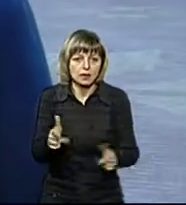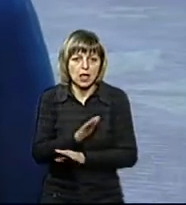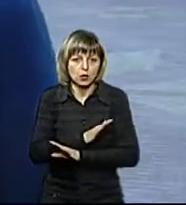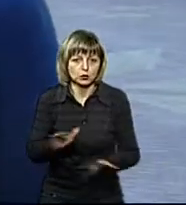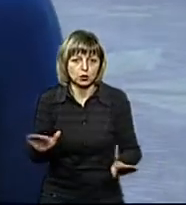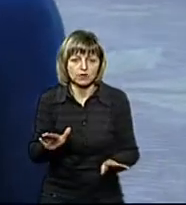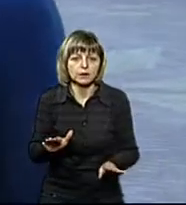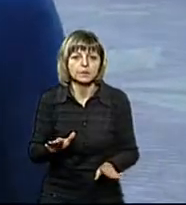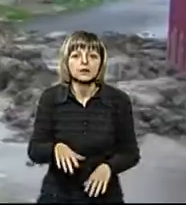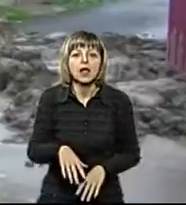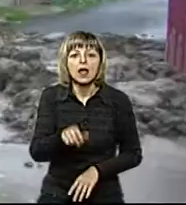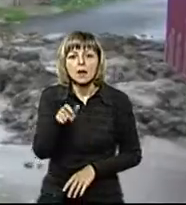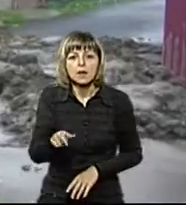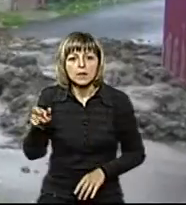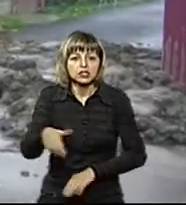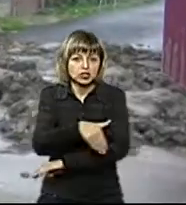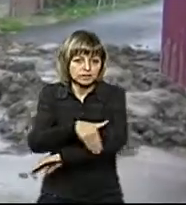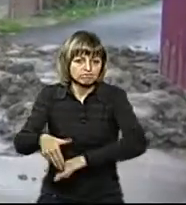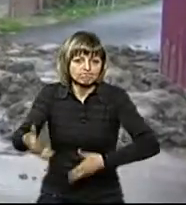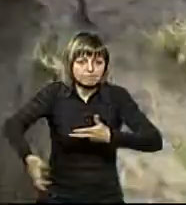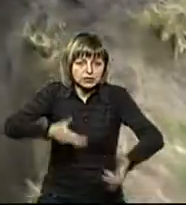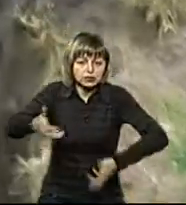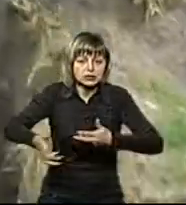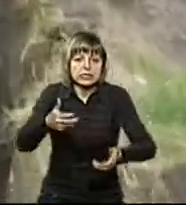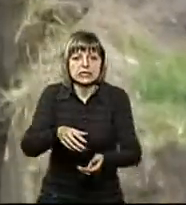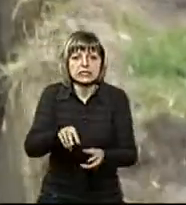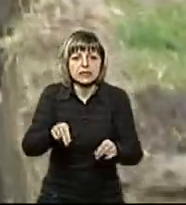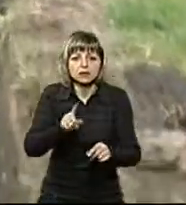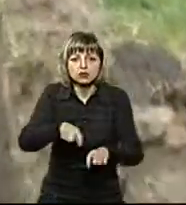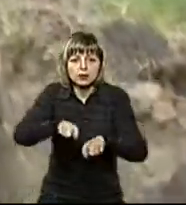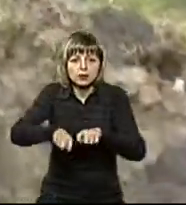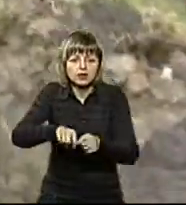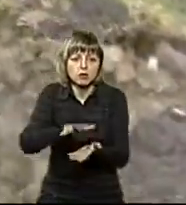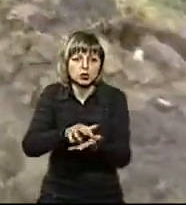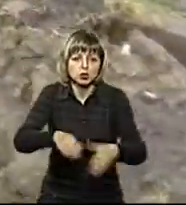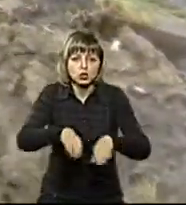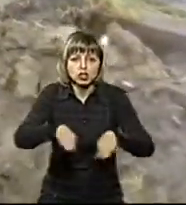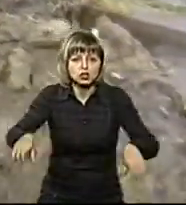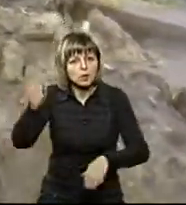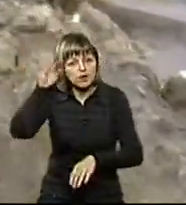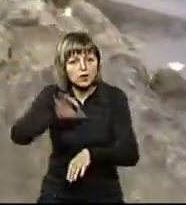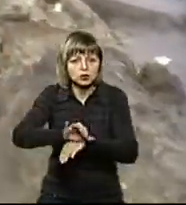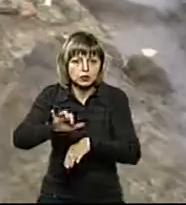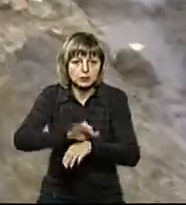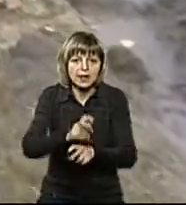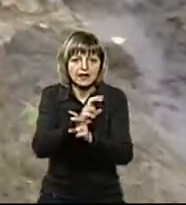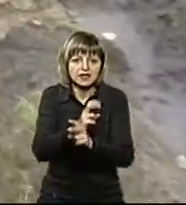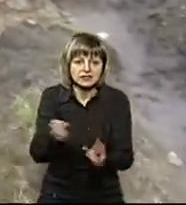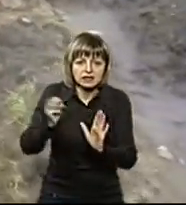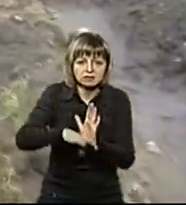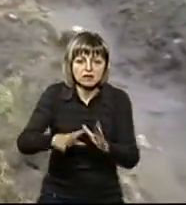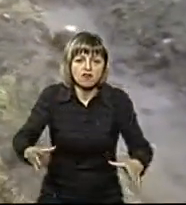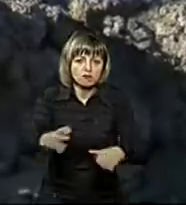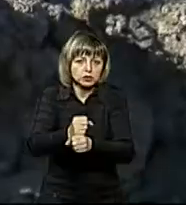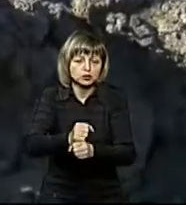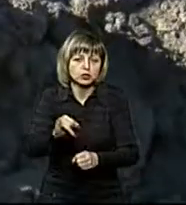Годик розповів, що мешканці провулку Галана розрили землю, аби виявити пошкодження труб водопостачання. Кістки робітники зібрали у мішок і залишили